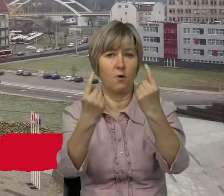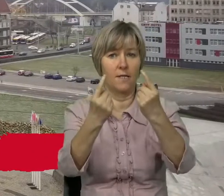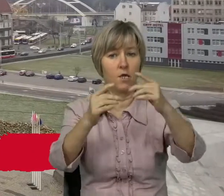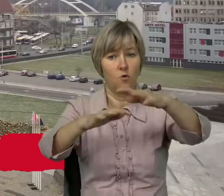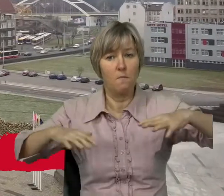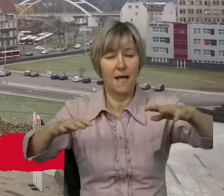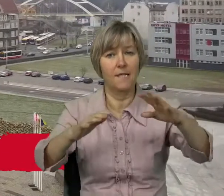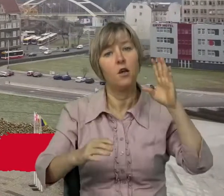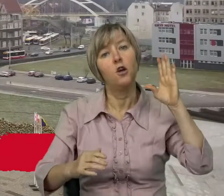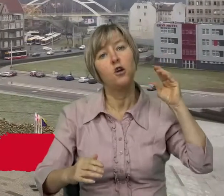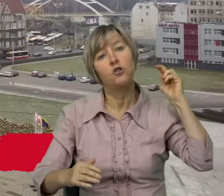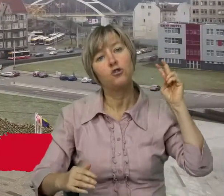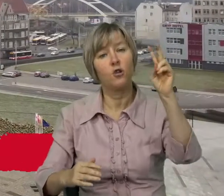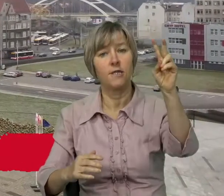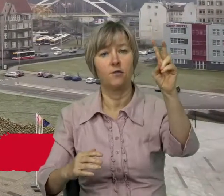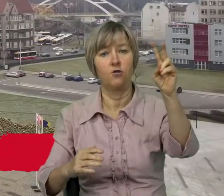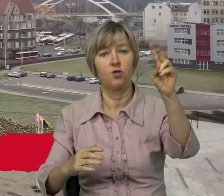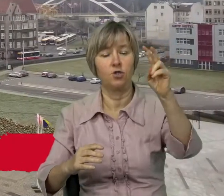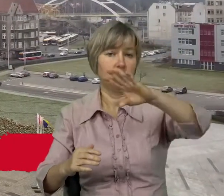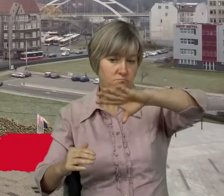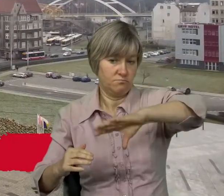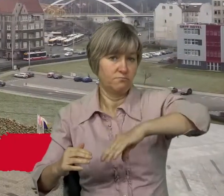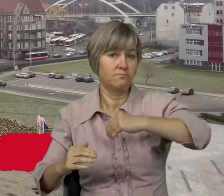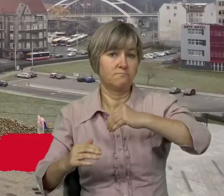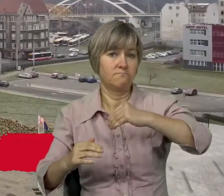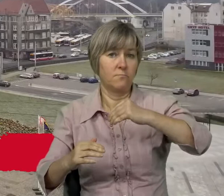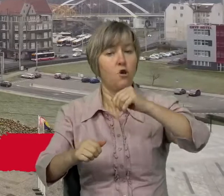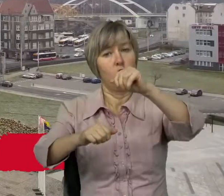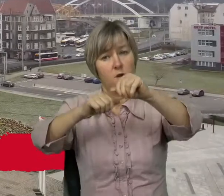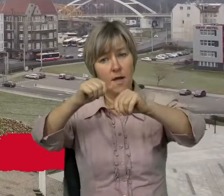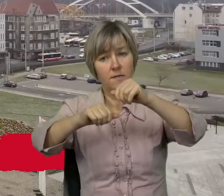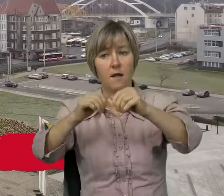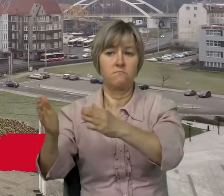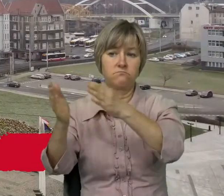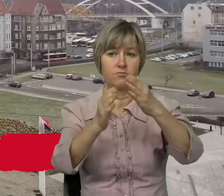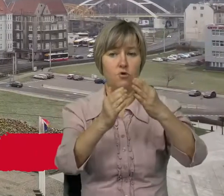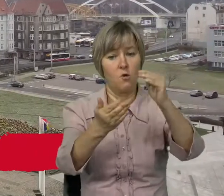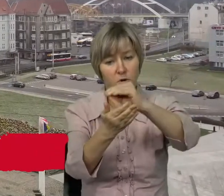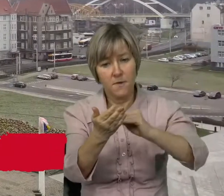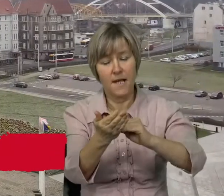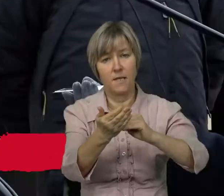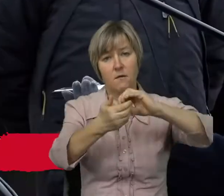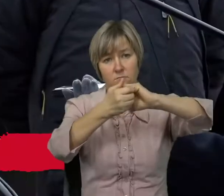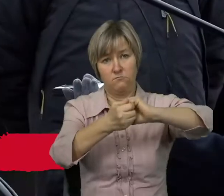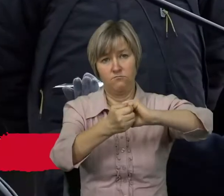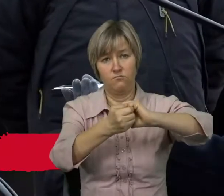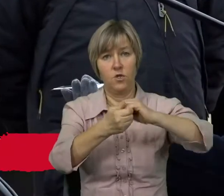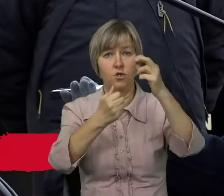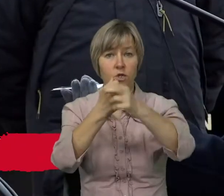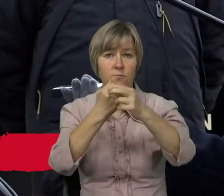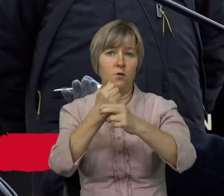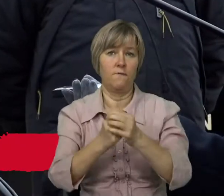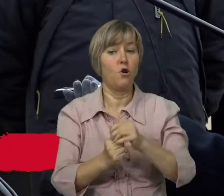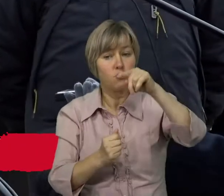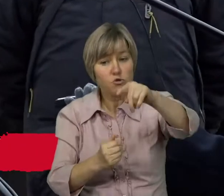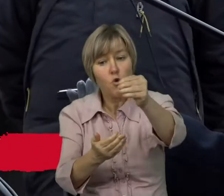jednej strony świętowaliśmy kolejne okrągłe rocznice podpisania porozumień sierpniowych. To tutaj